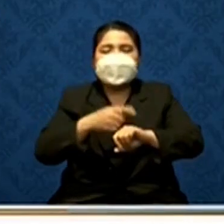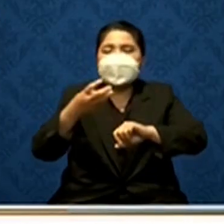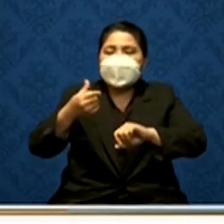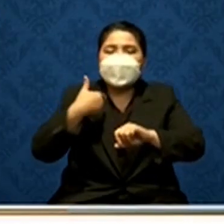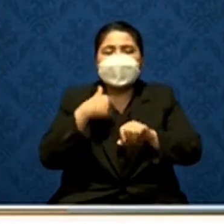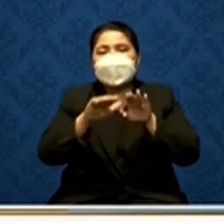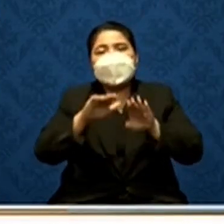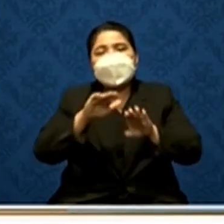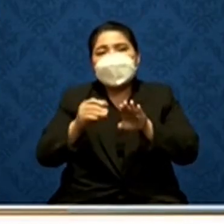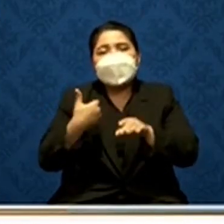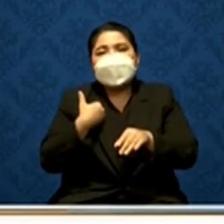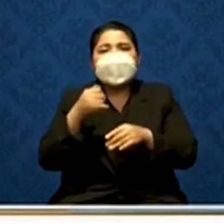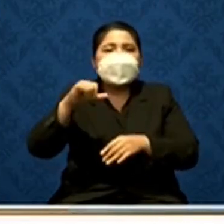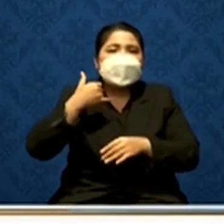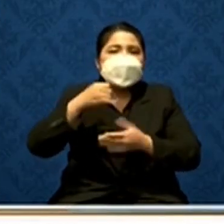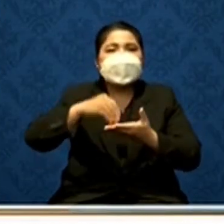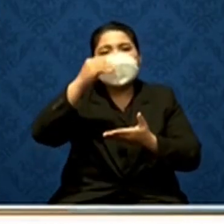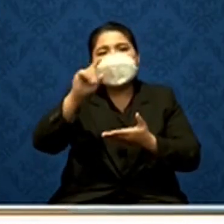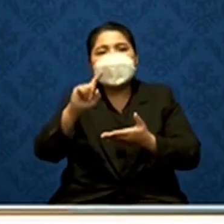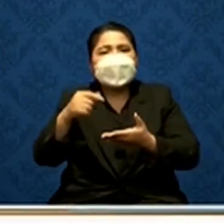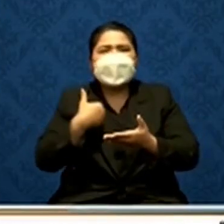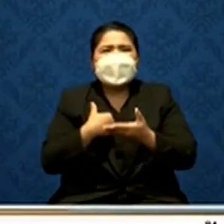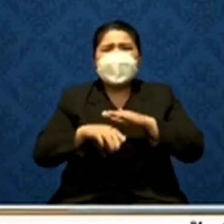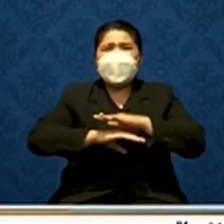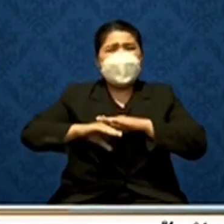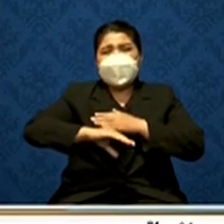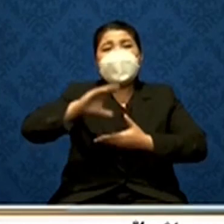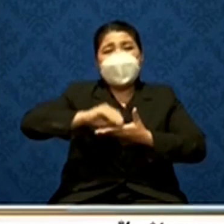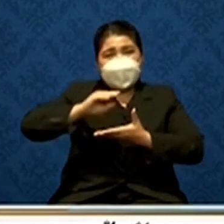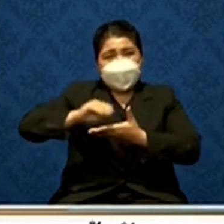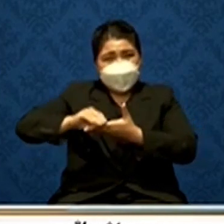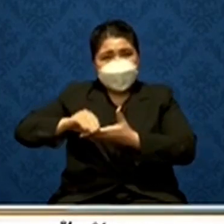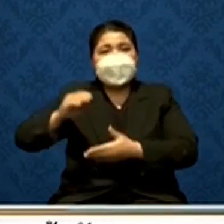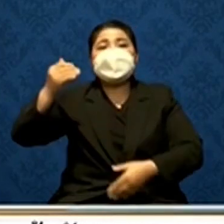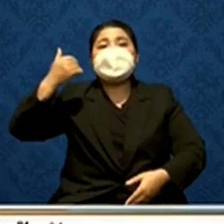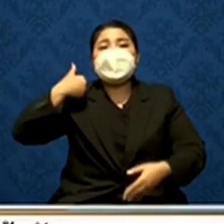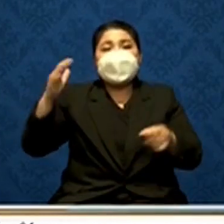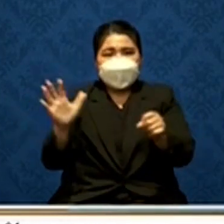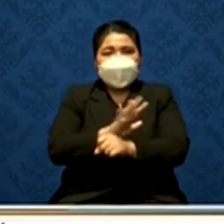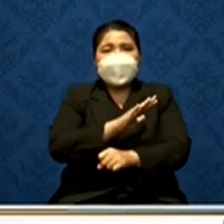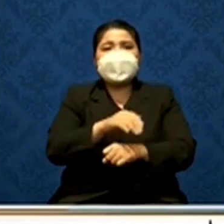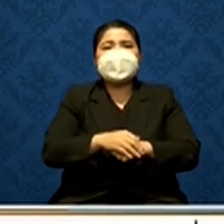เที